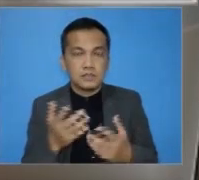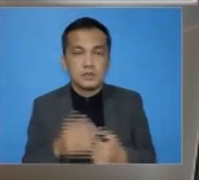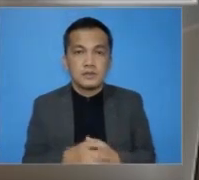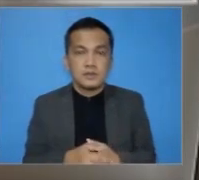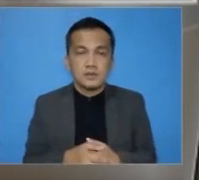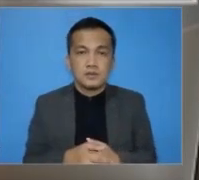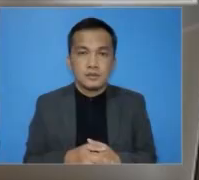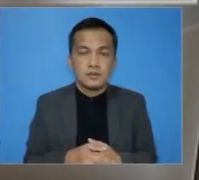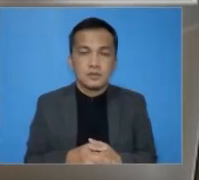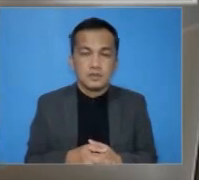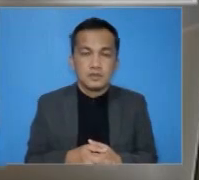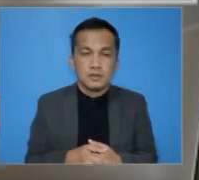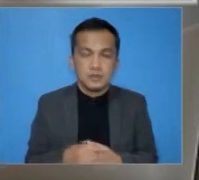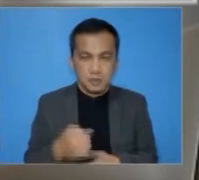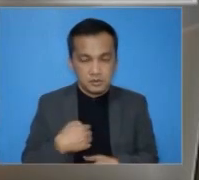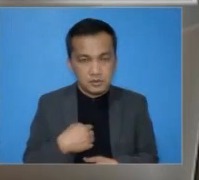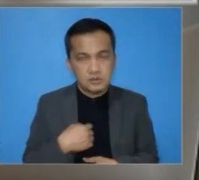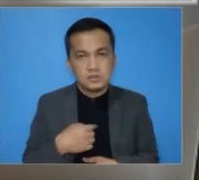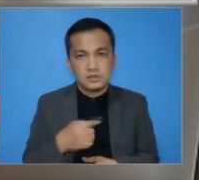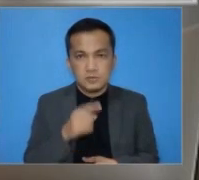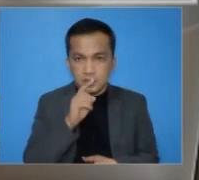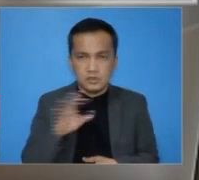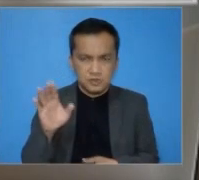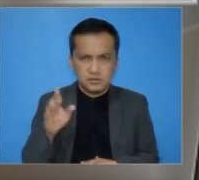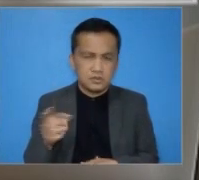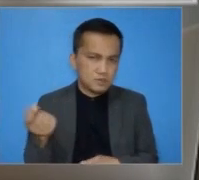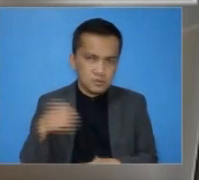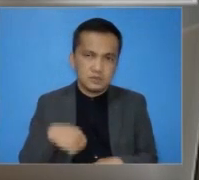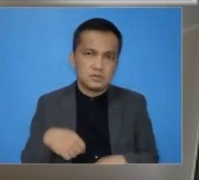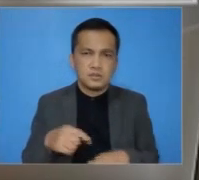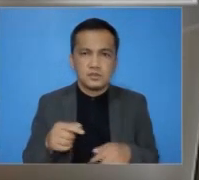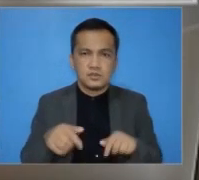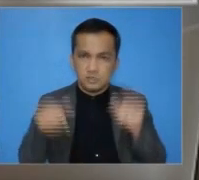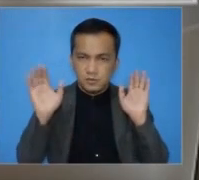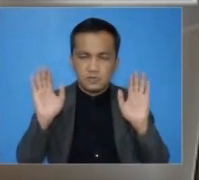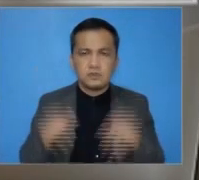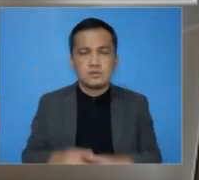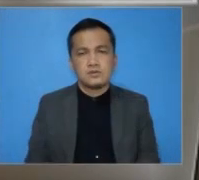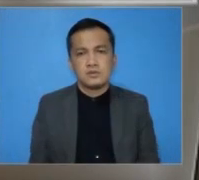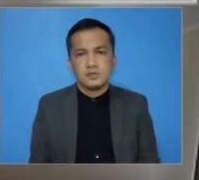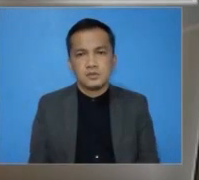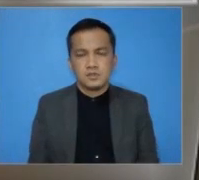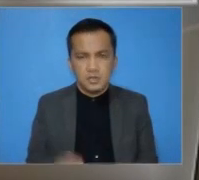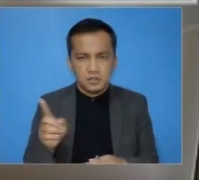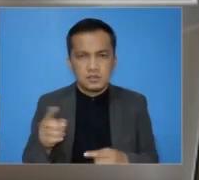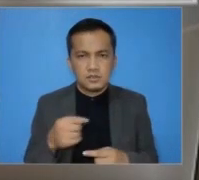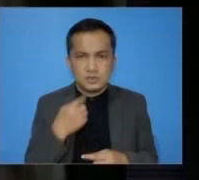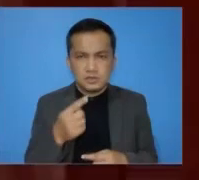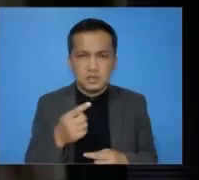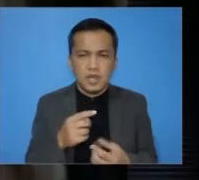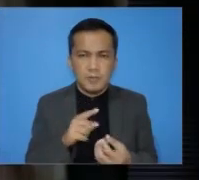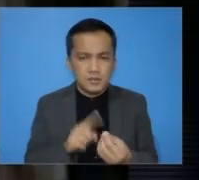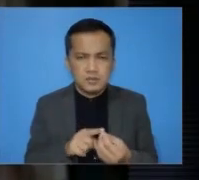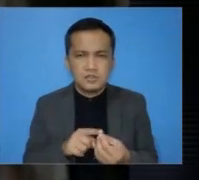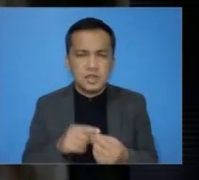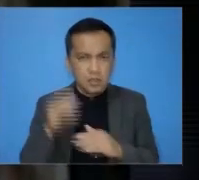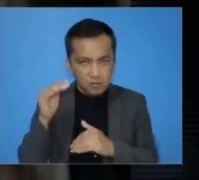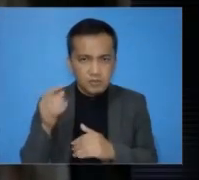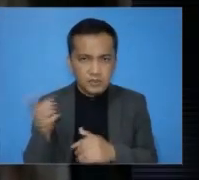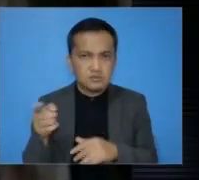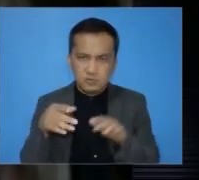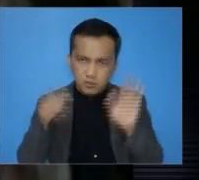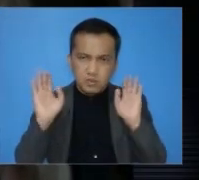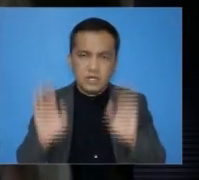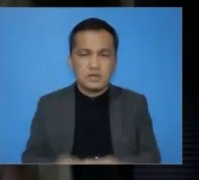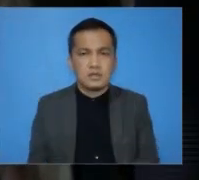nananawagan ako na pwede sumuko ka naman, hindi ka safe ka makapunta kayo. Pakikisapan sana kita na sumuko naman.